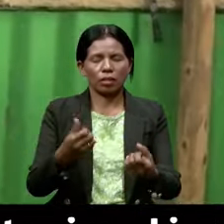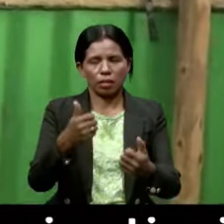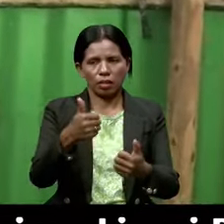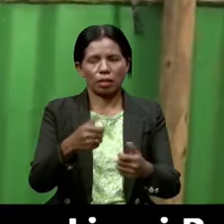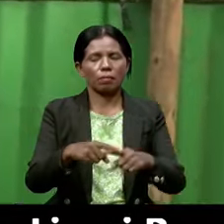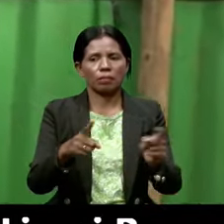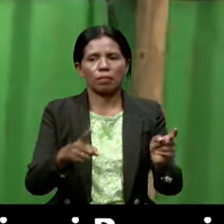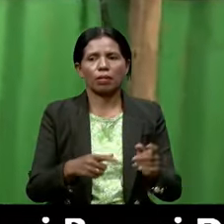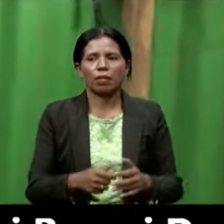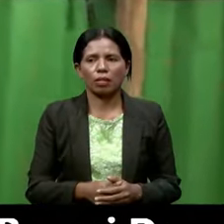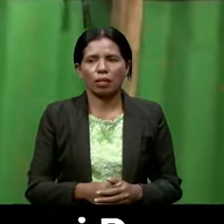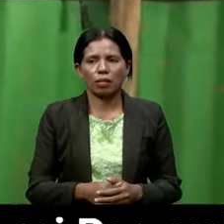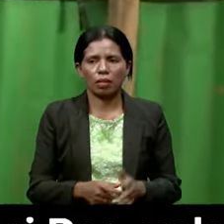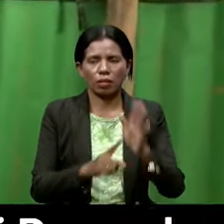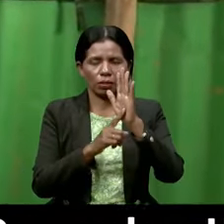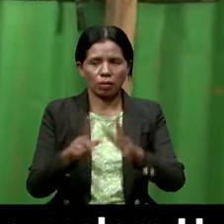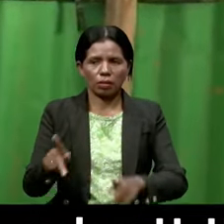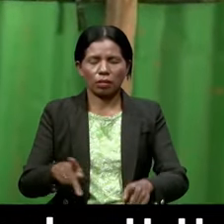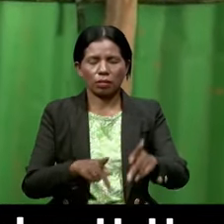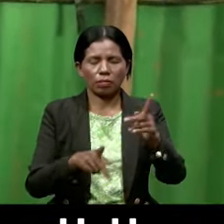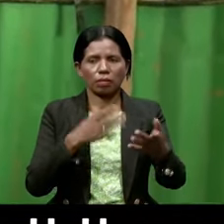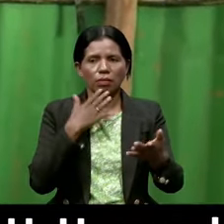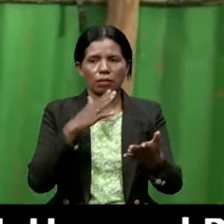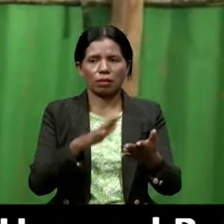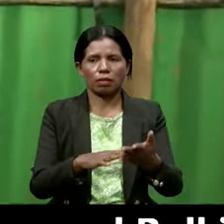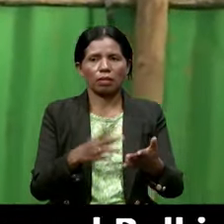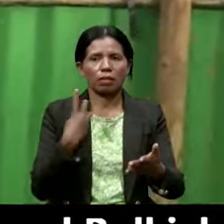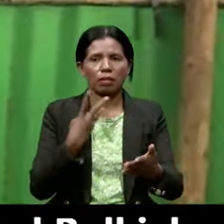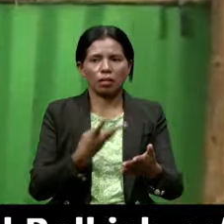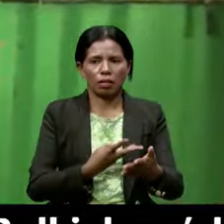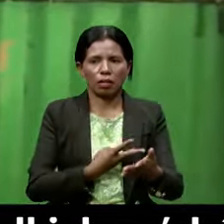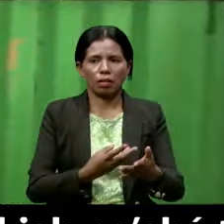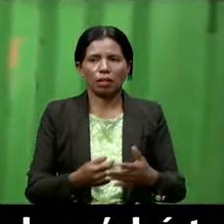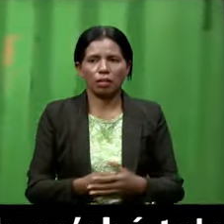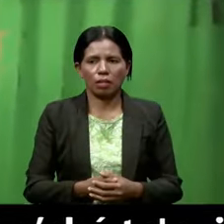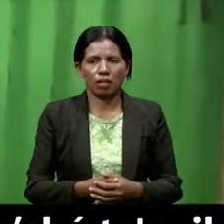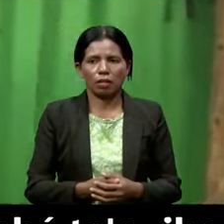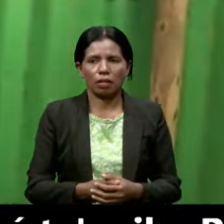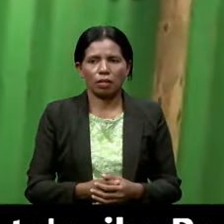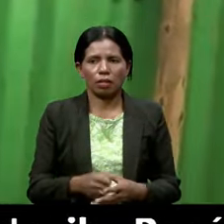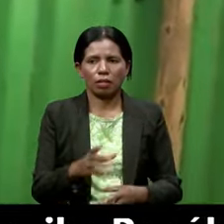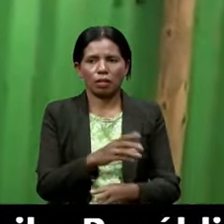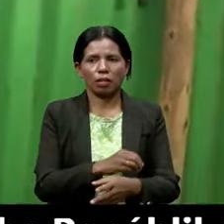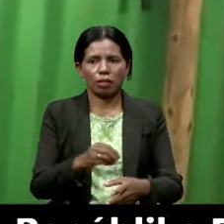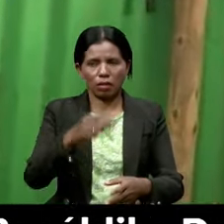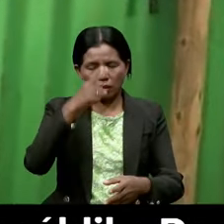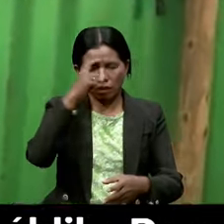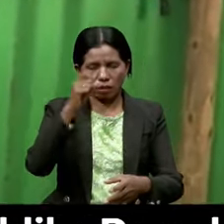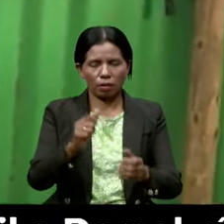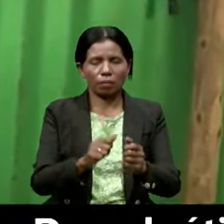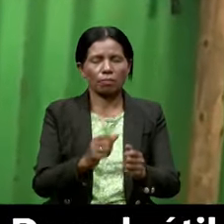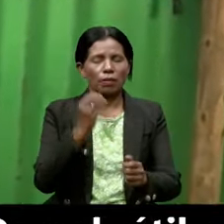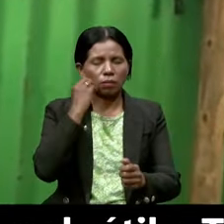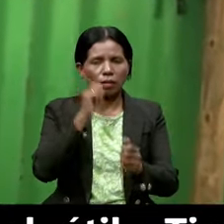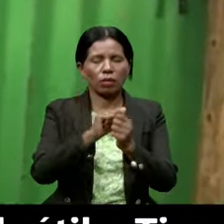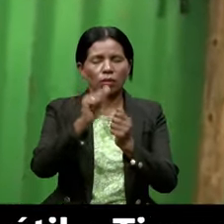be publico la do na sa no be ba mi preescolar mi se suficiente tamba distancia ami